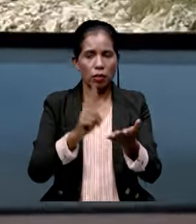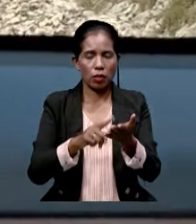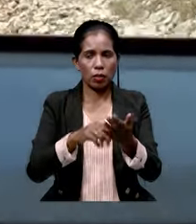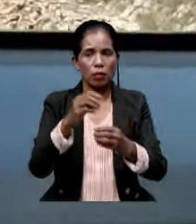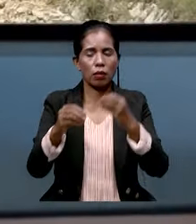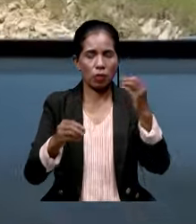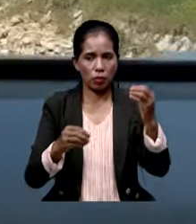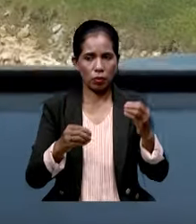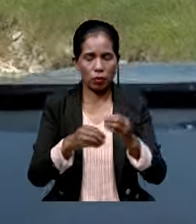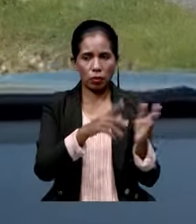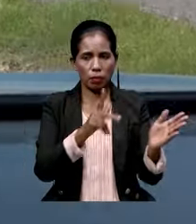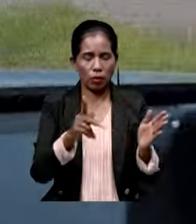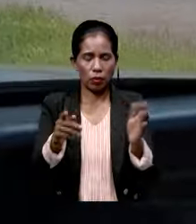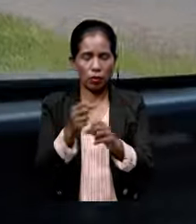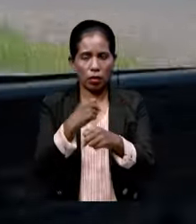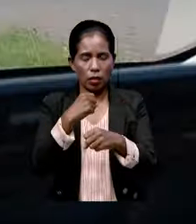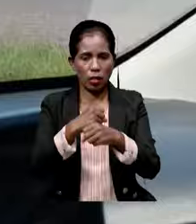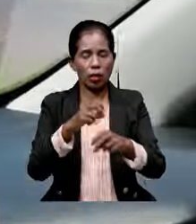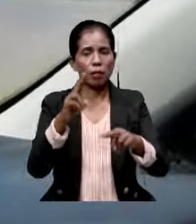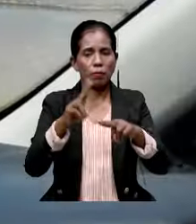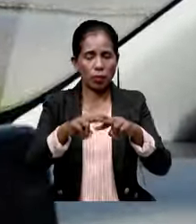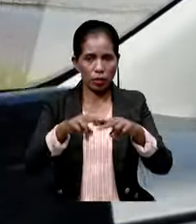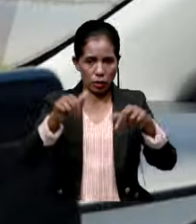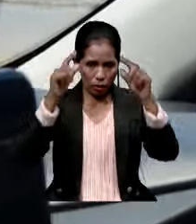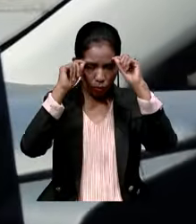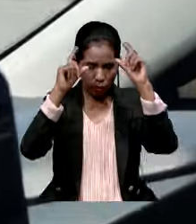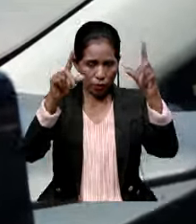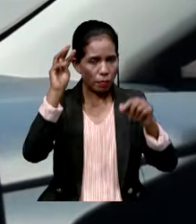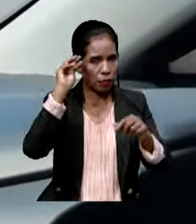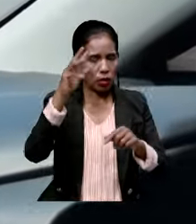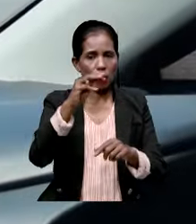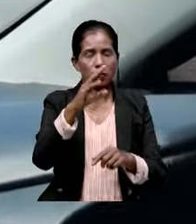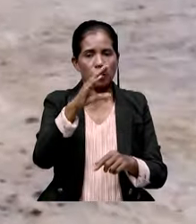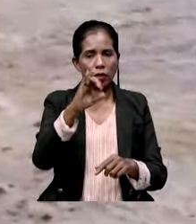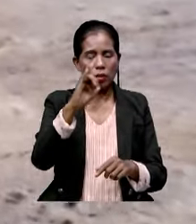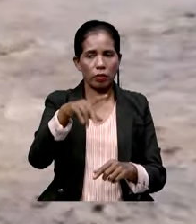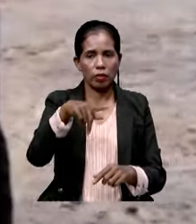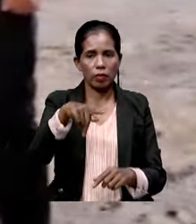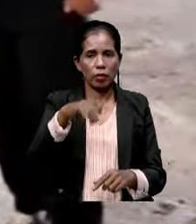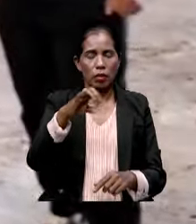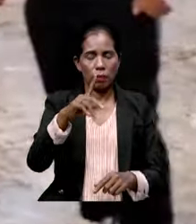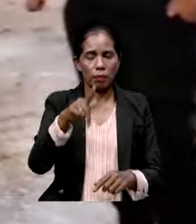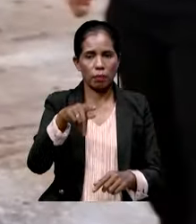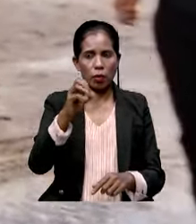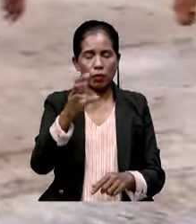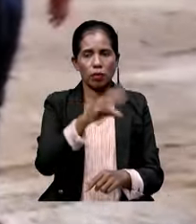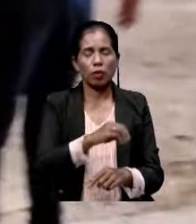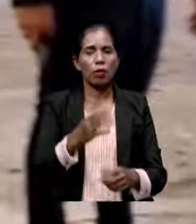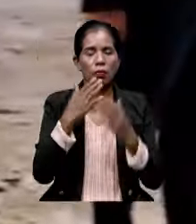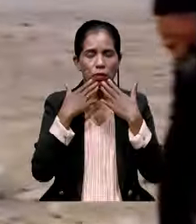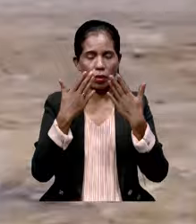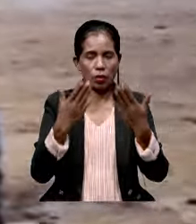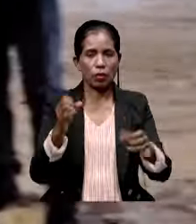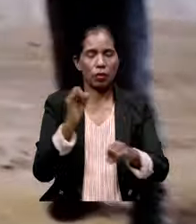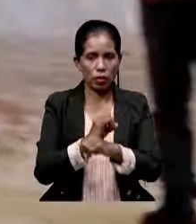tekniku konaba planu halo produção masin ia Timor Leste. Ministro Comércio e Indústria Filipos Nino Pereira agradece ba Adidu Comércio e